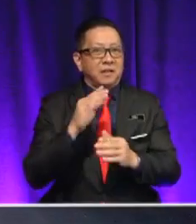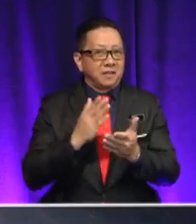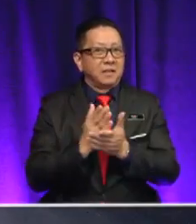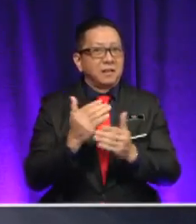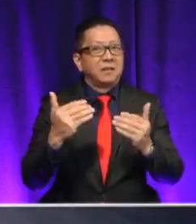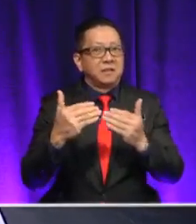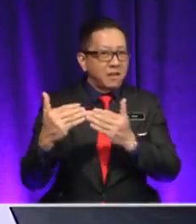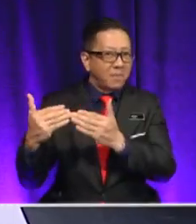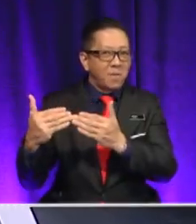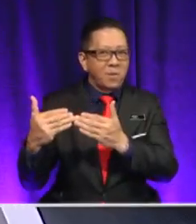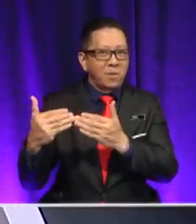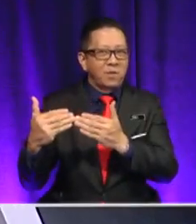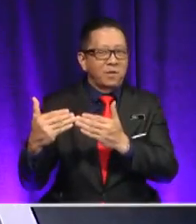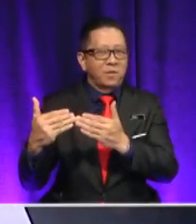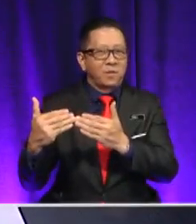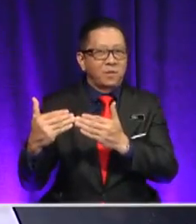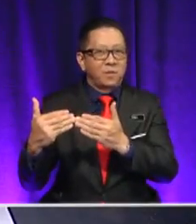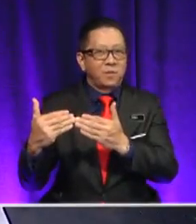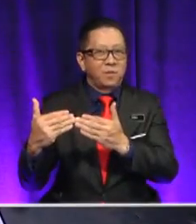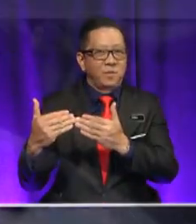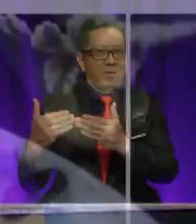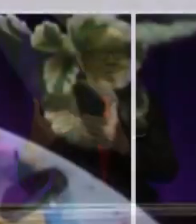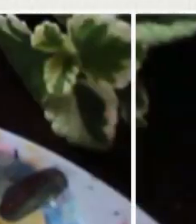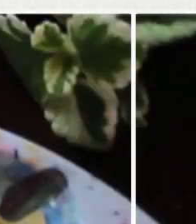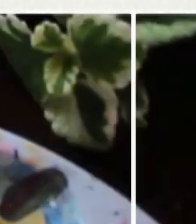dalam menjadi TV GPM jangan ke mana-mana